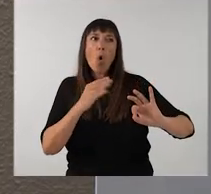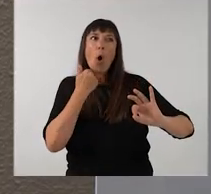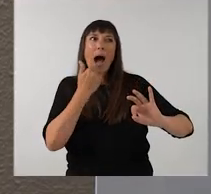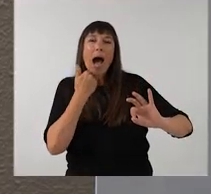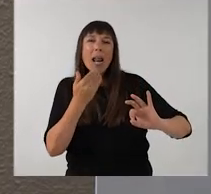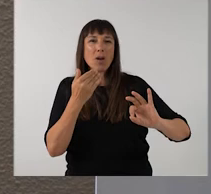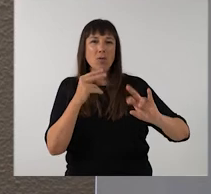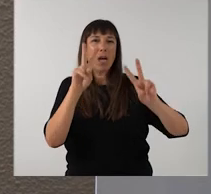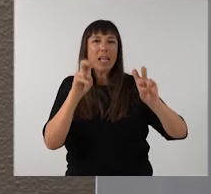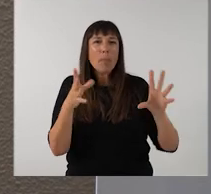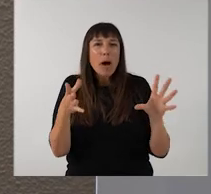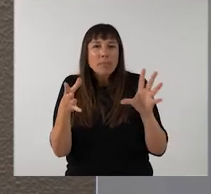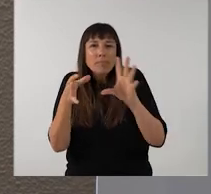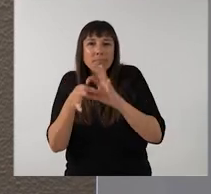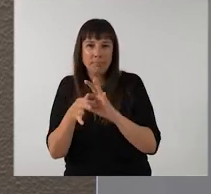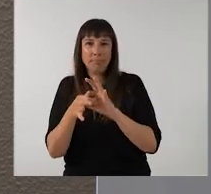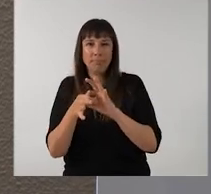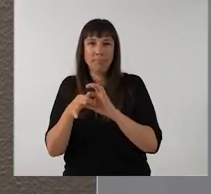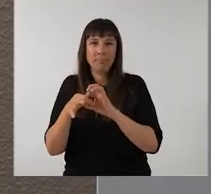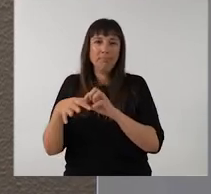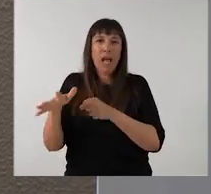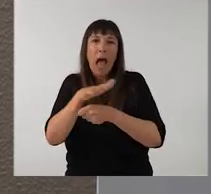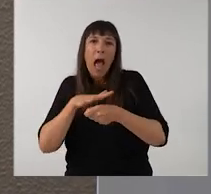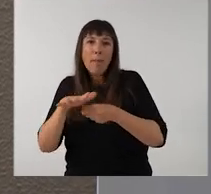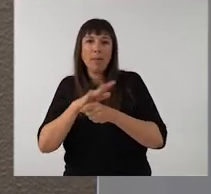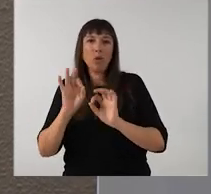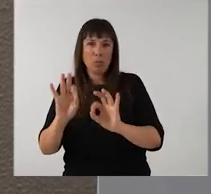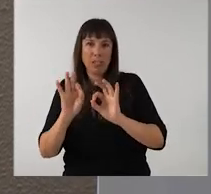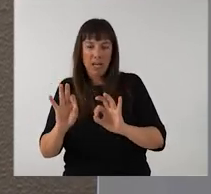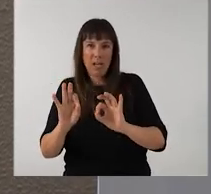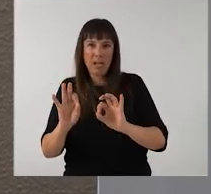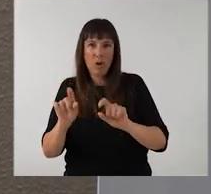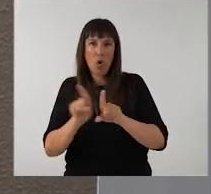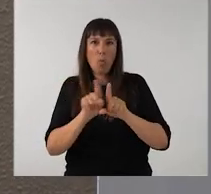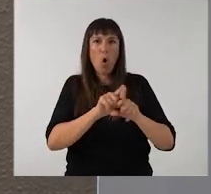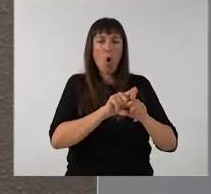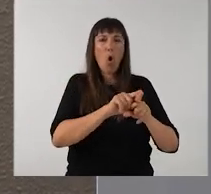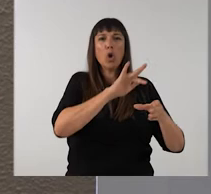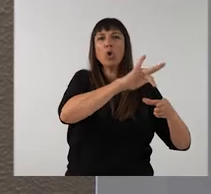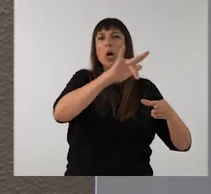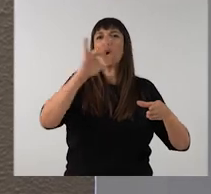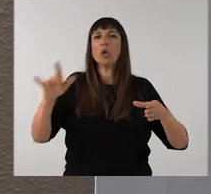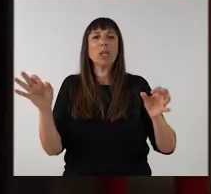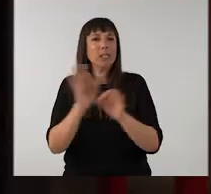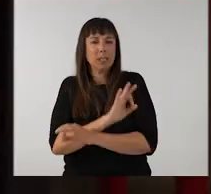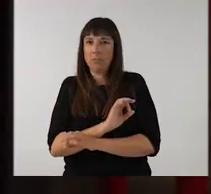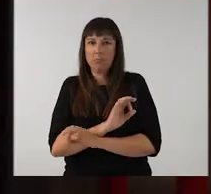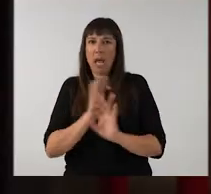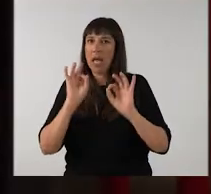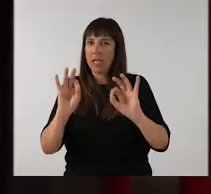cosa que passés en relació al context aquell concret i que no anés itinerant, sinó que fos especial d'aquell